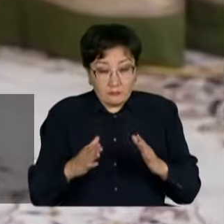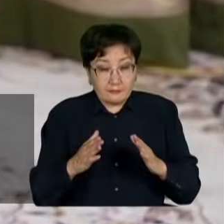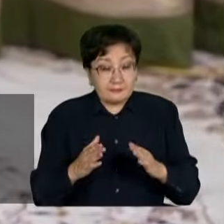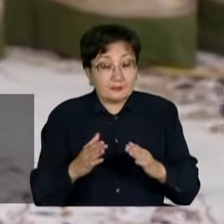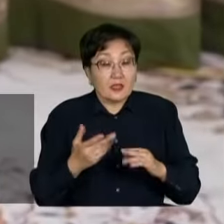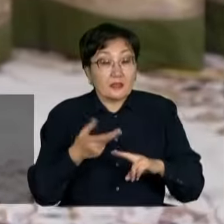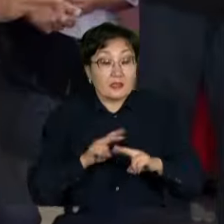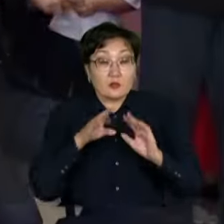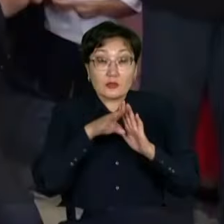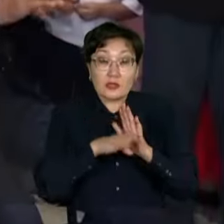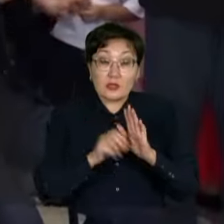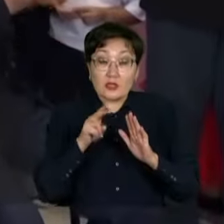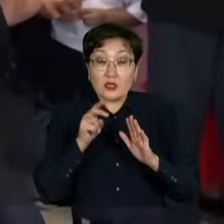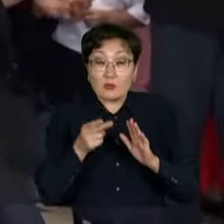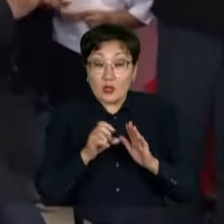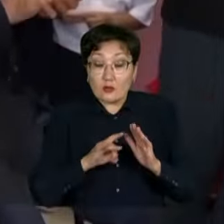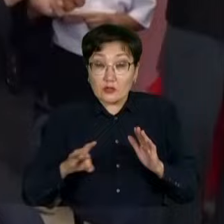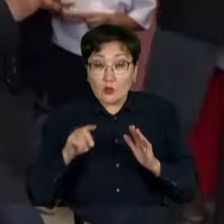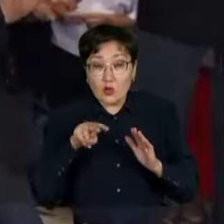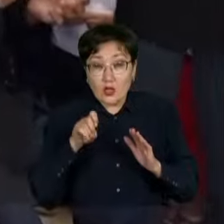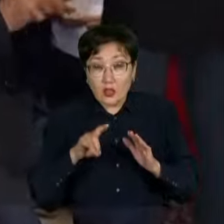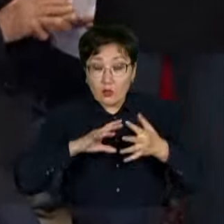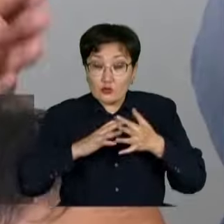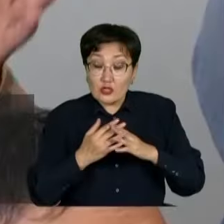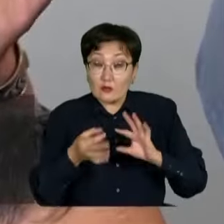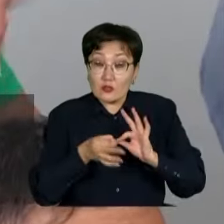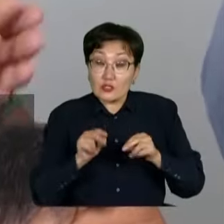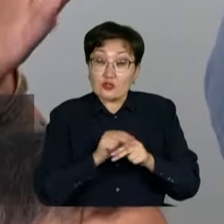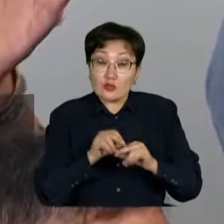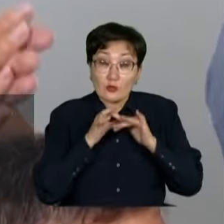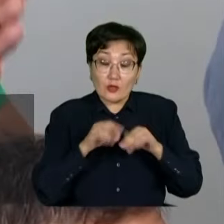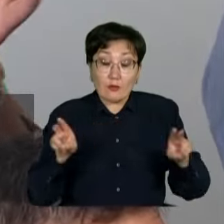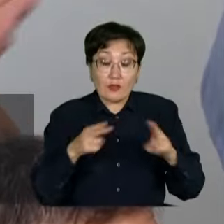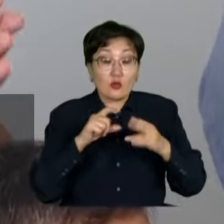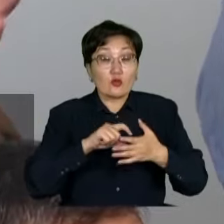емес. Аталған тізімді Кербұлақ ауданының Қоғал ауылында күрделі жөндеуден өткен мәдениет